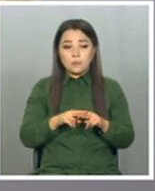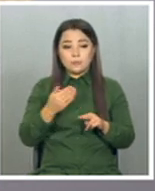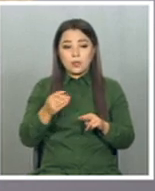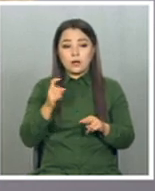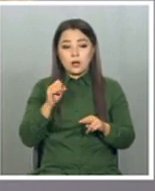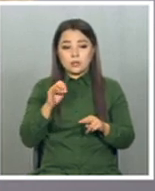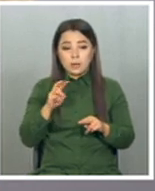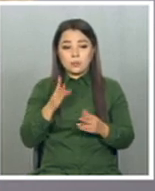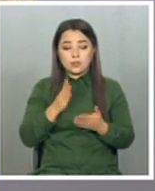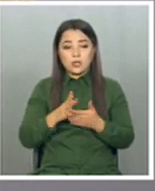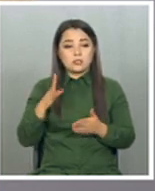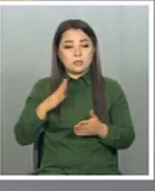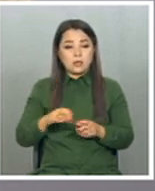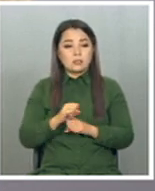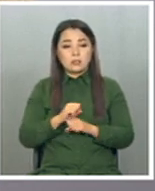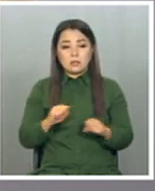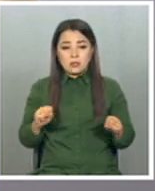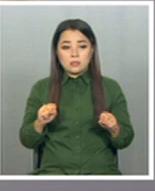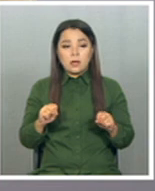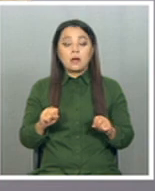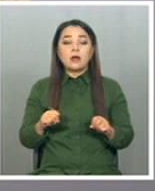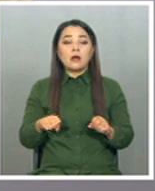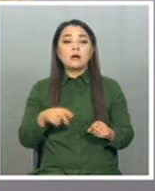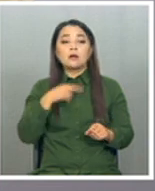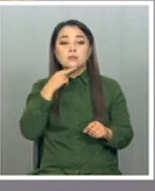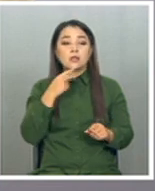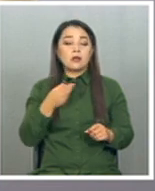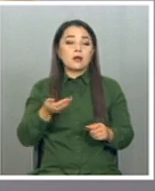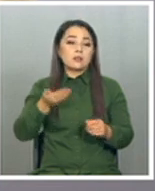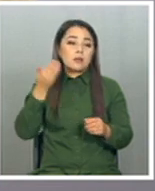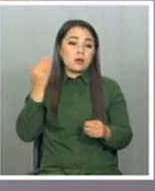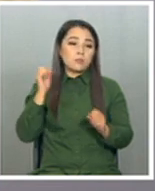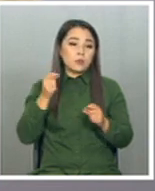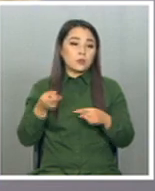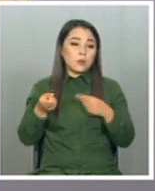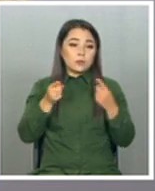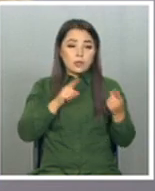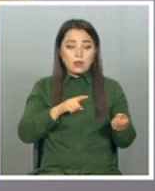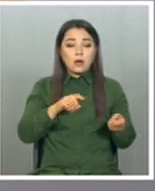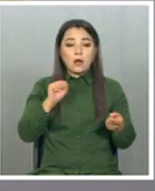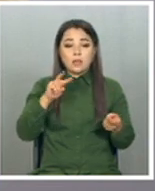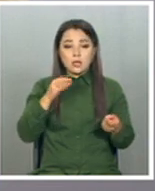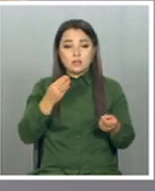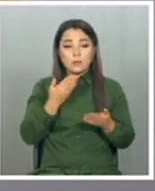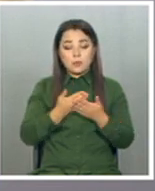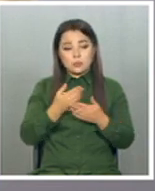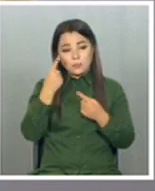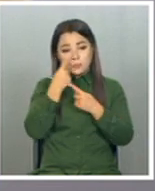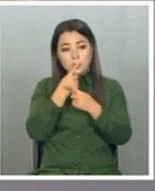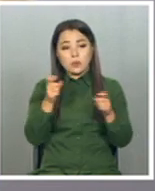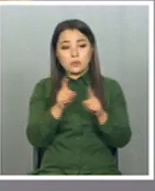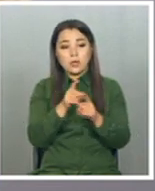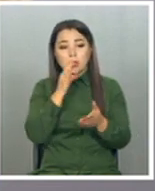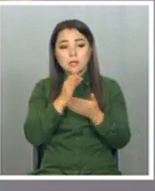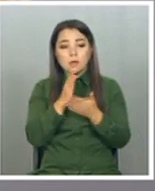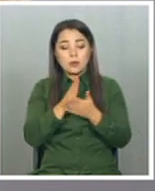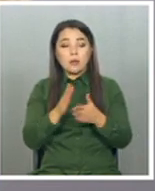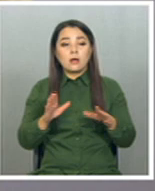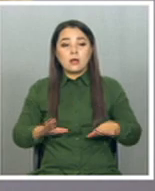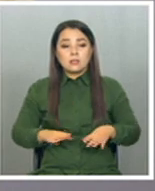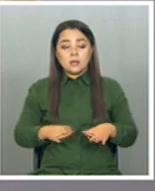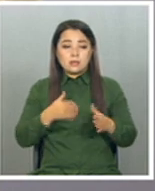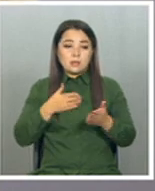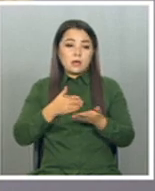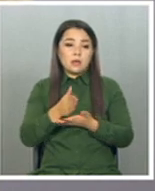ханым шыдаман. Арқаға қарай көшермін, алашыма ұран десермін, ат құйрығын